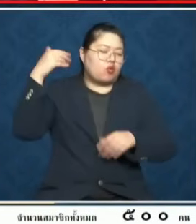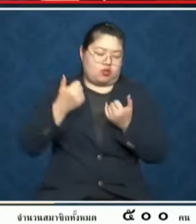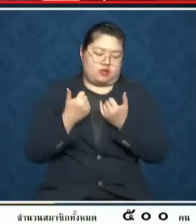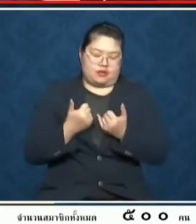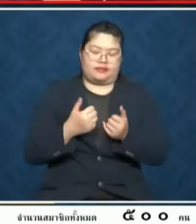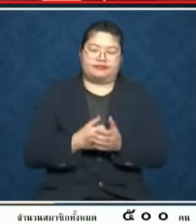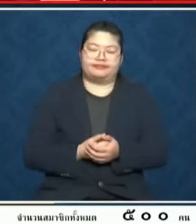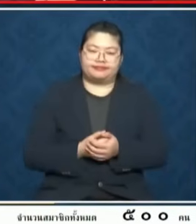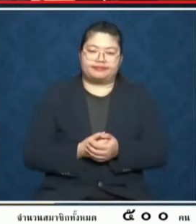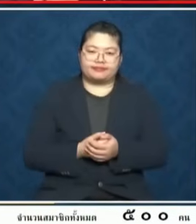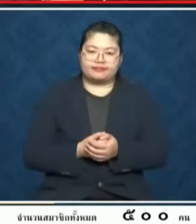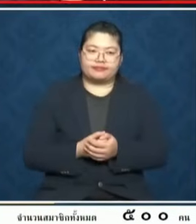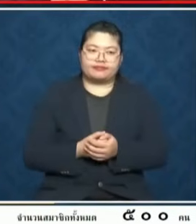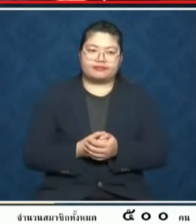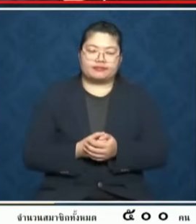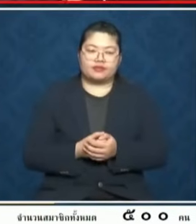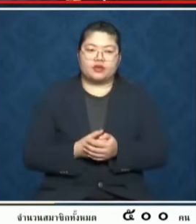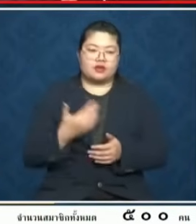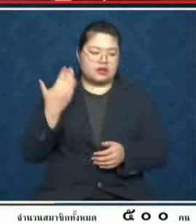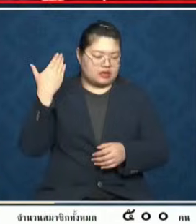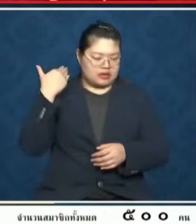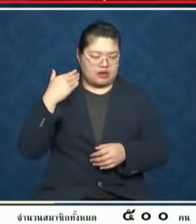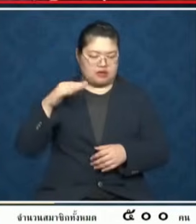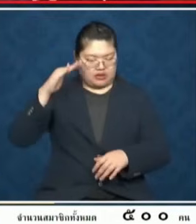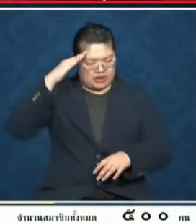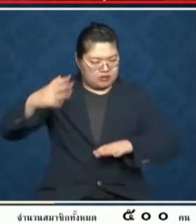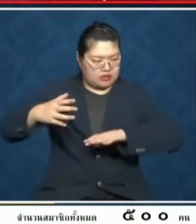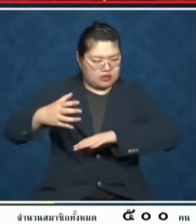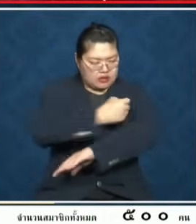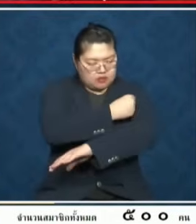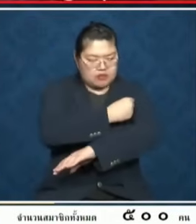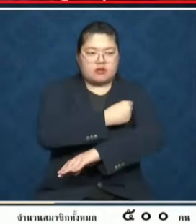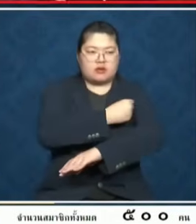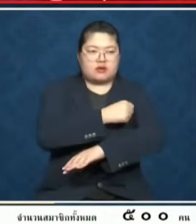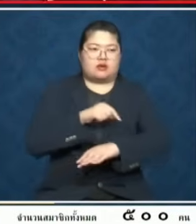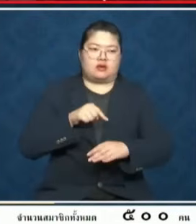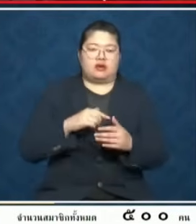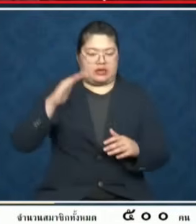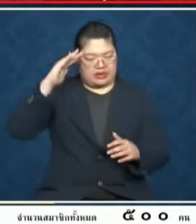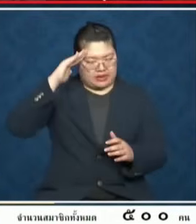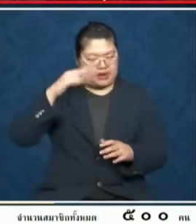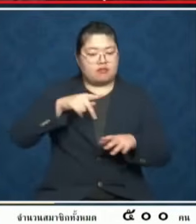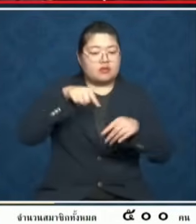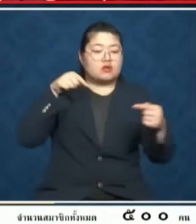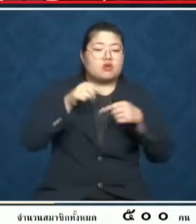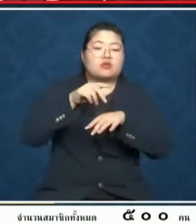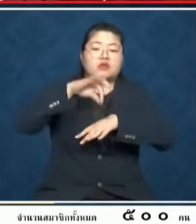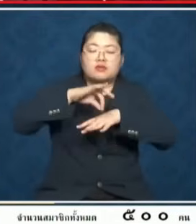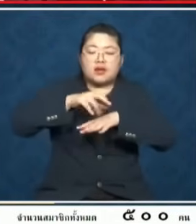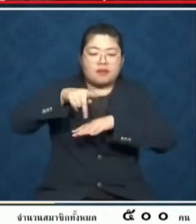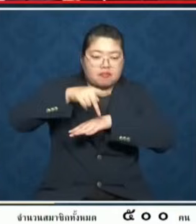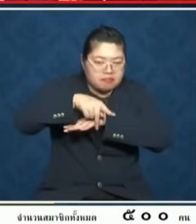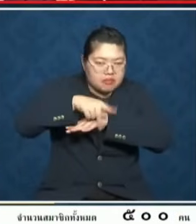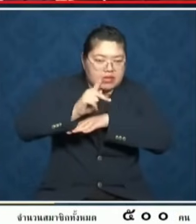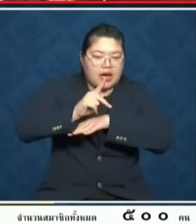ท่านประธานคะหลังรัฐประหารครั้งล่าสุดนี้เองค่ะมีจำนวนทหารที่เข้ามานั่งเป็นประธานในบอดรัฐวิสาหกิจ